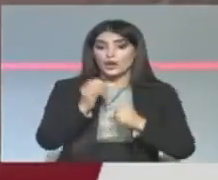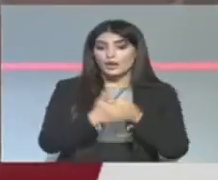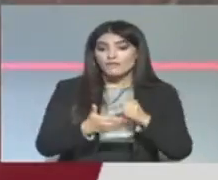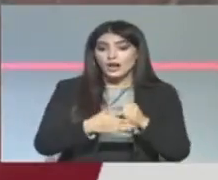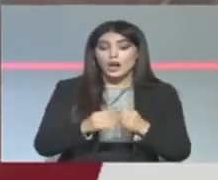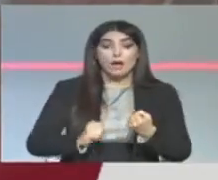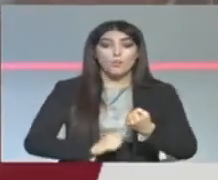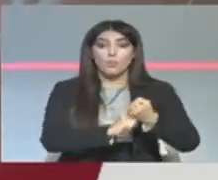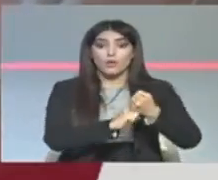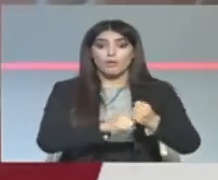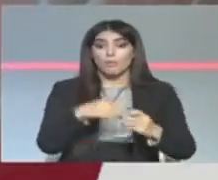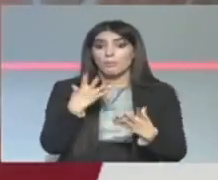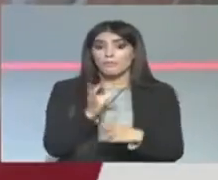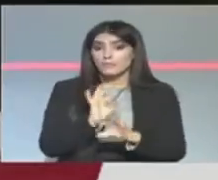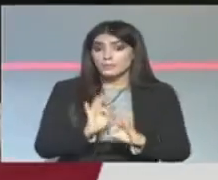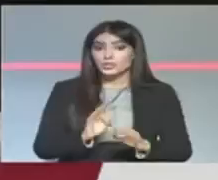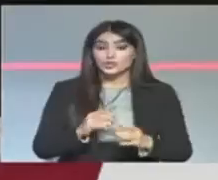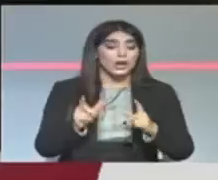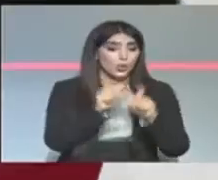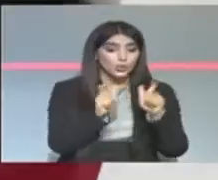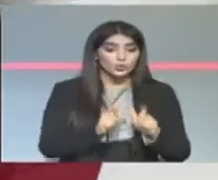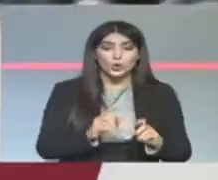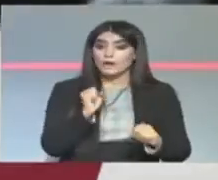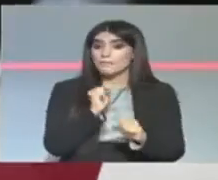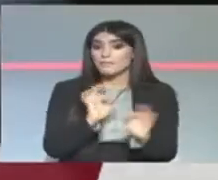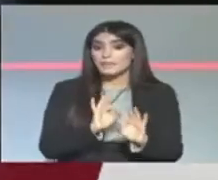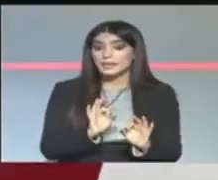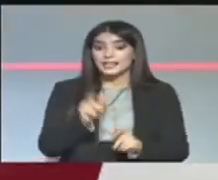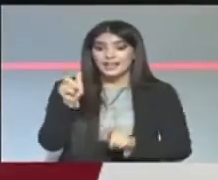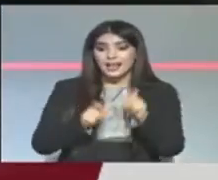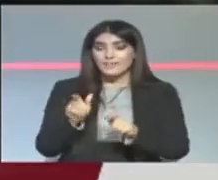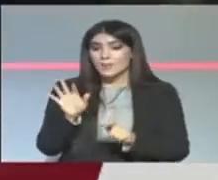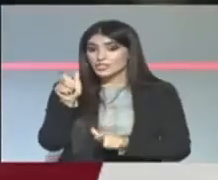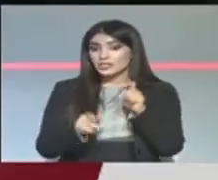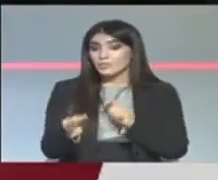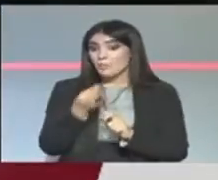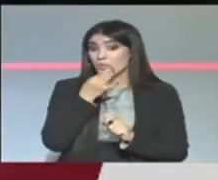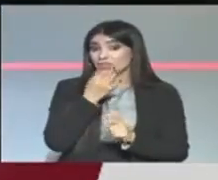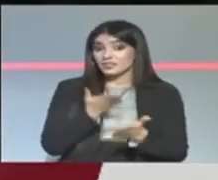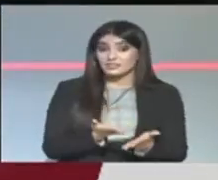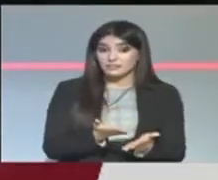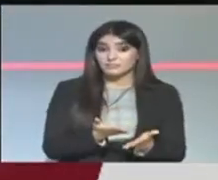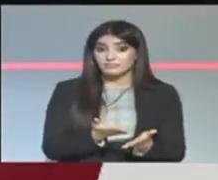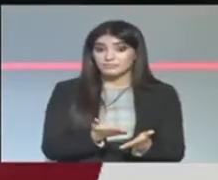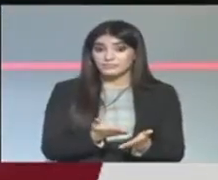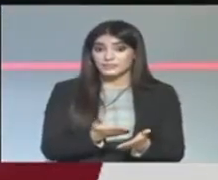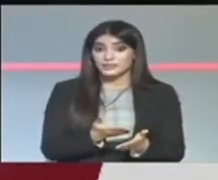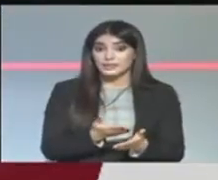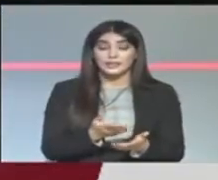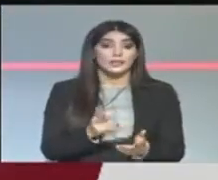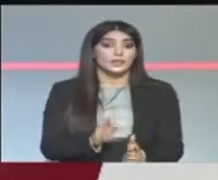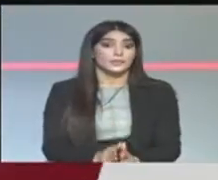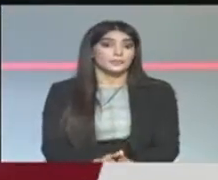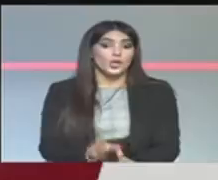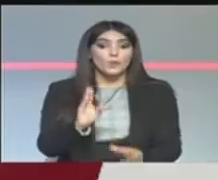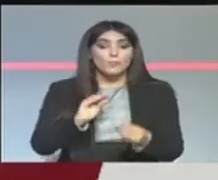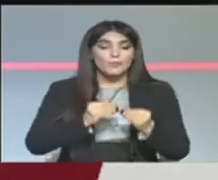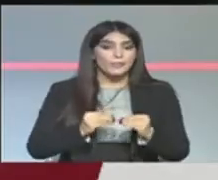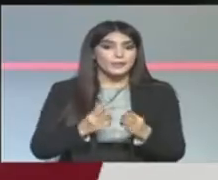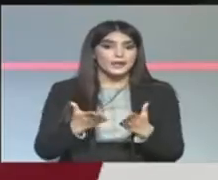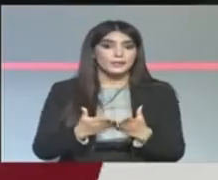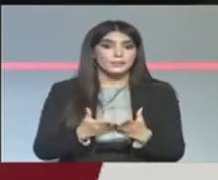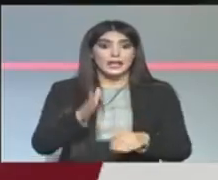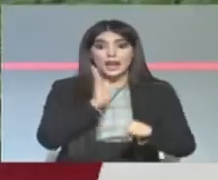والمراقبه بما جعل السماسره والدخلاء يتحكمون في الاسواق والمشكل الاخرى ان يزيد الن والردود ال ال